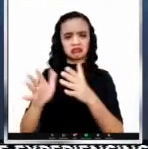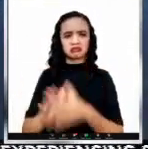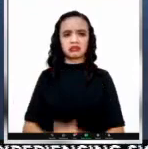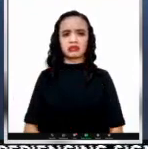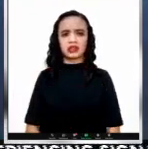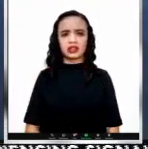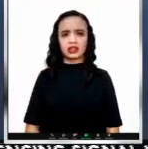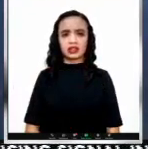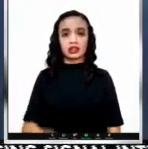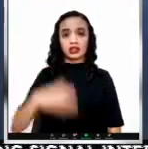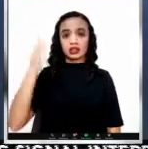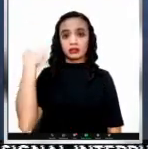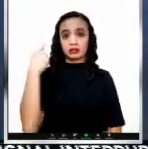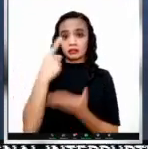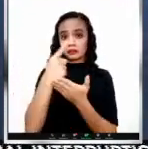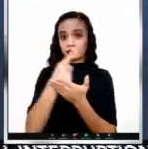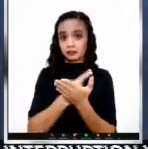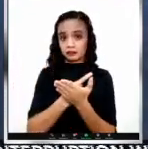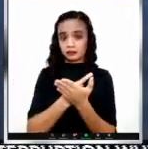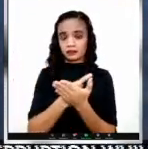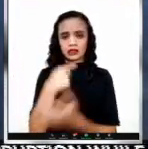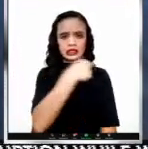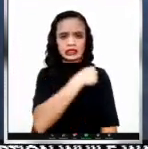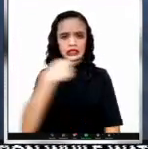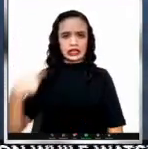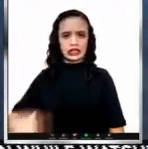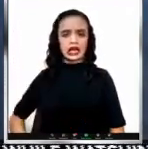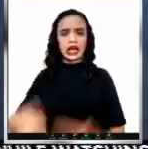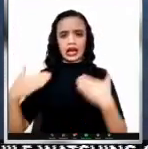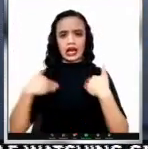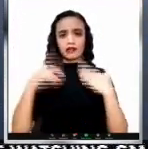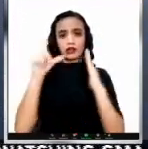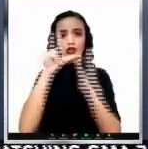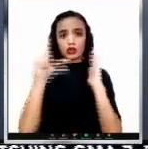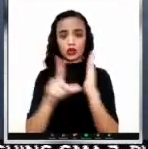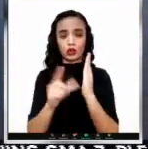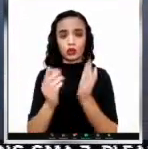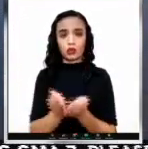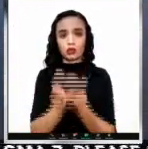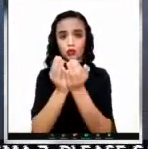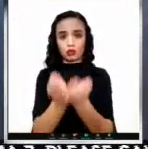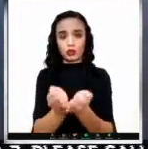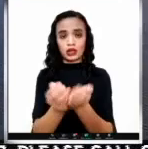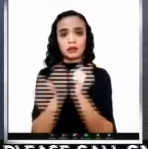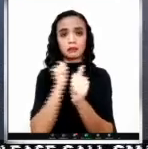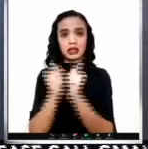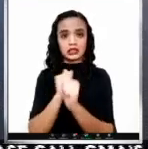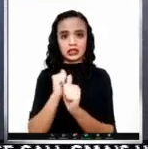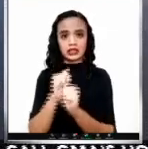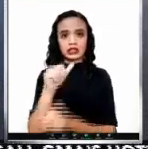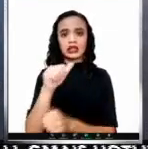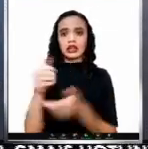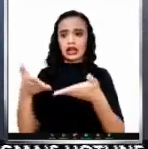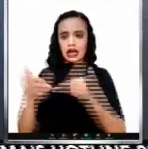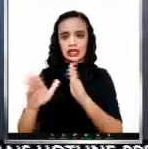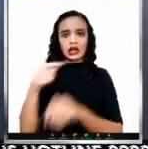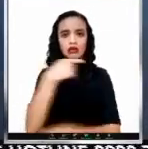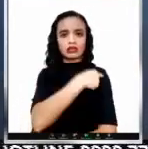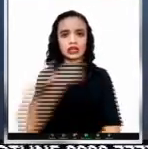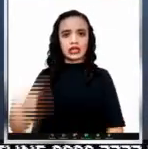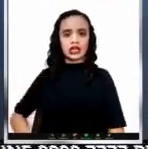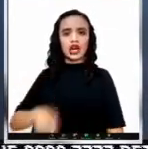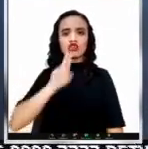nakaraang linggo, ipinasa ng China ang Coast Guard Law na nag-autorisa sa Chinese Coast Guard na gumamit ng puwersa laban sa